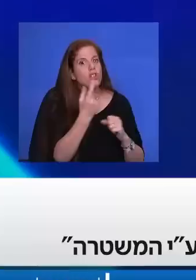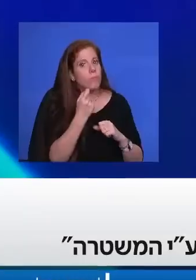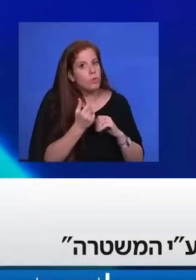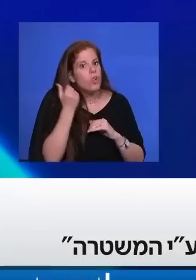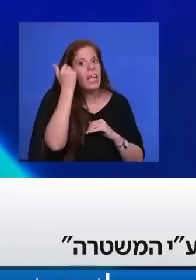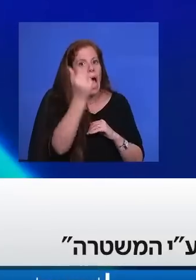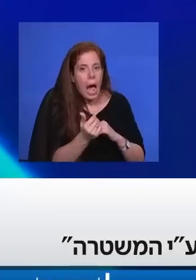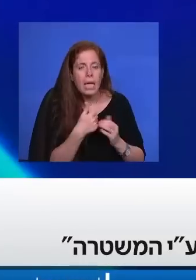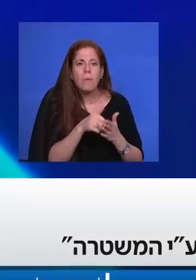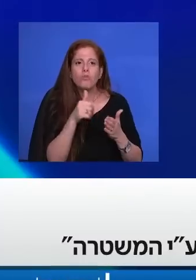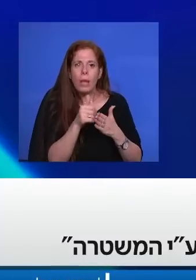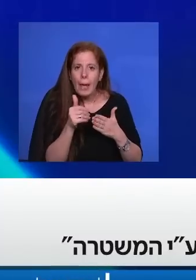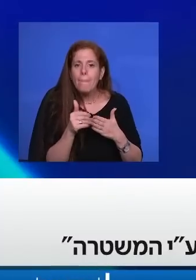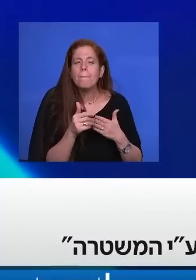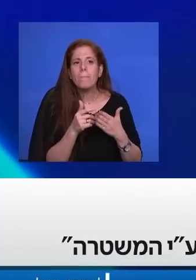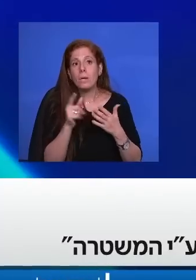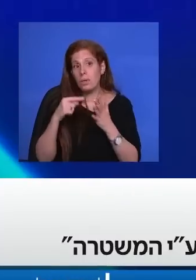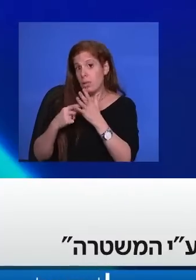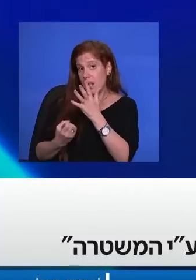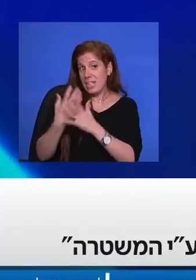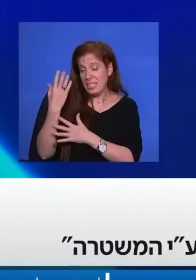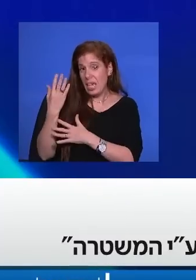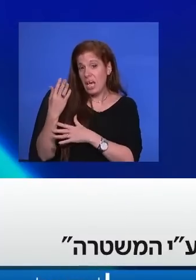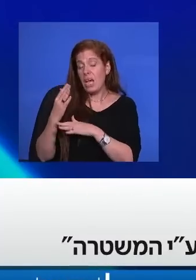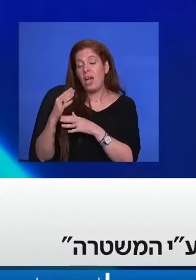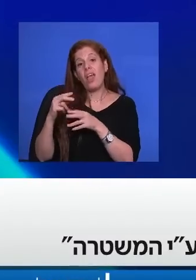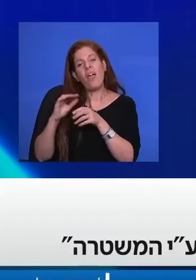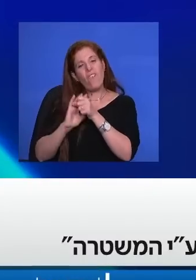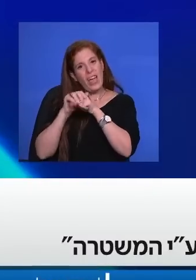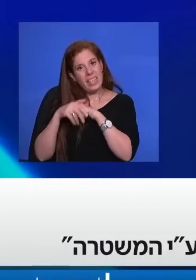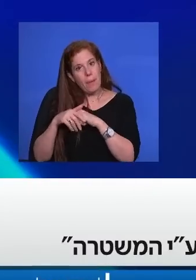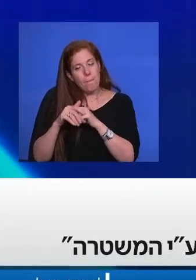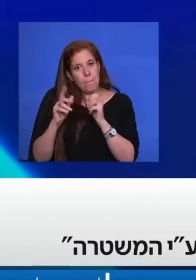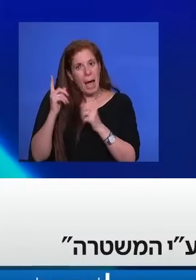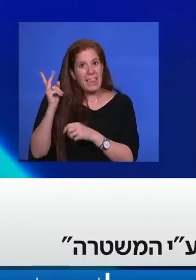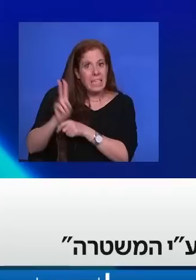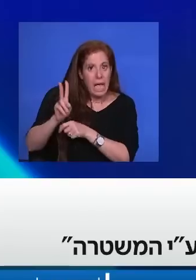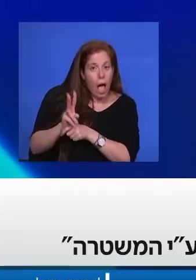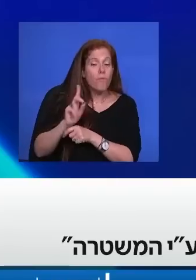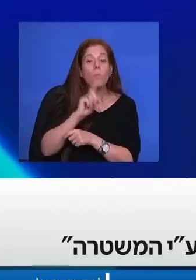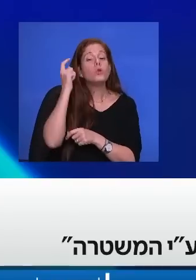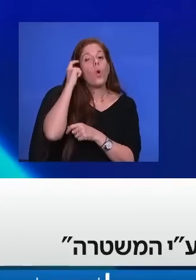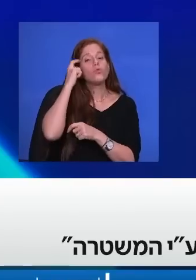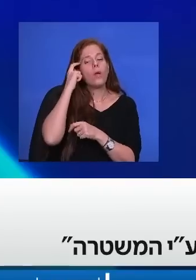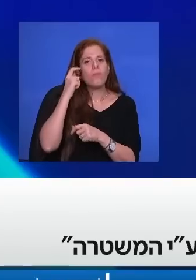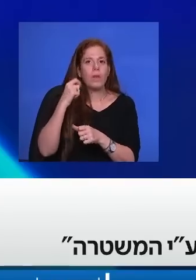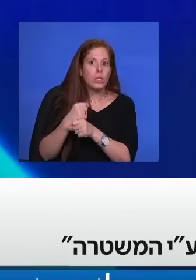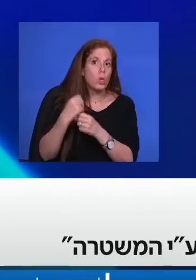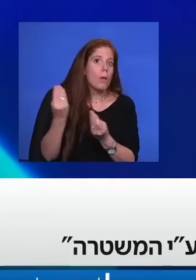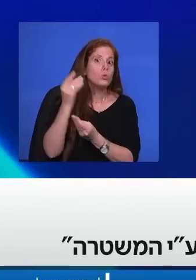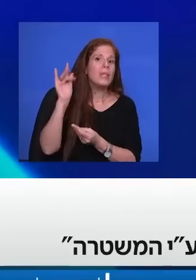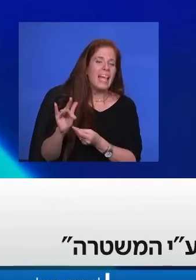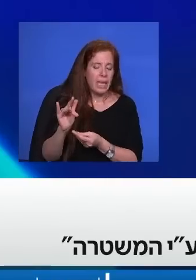ממשיכים לעצור, ממשיכים. כדי לייצר אפקט מרתיע, גם עבור הלאה לעתיד, עבור מי שחושב להרים את הראש. ומה שקורה